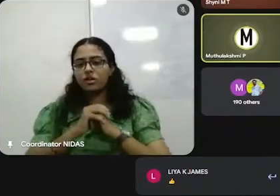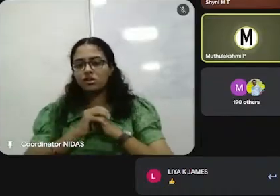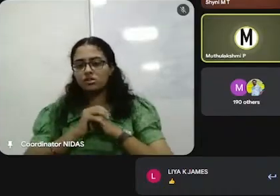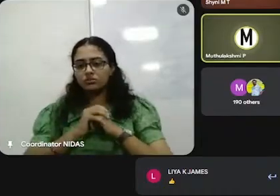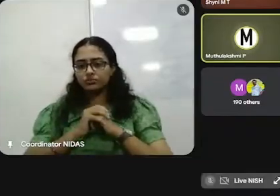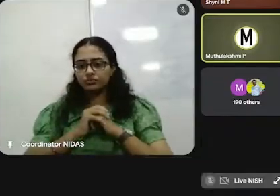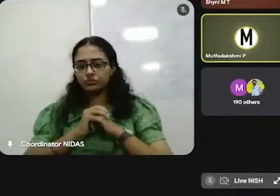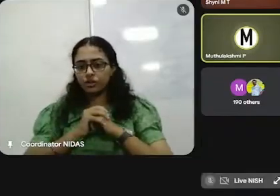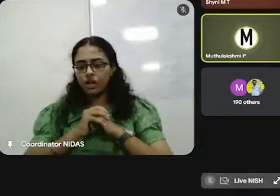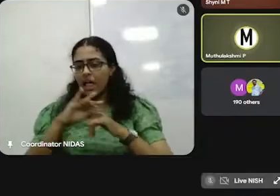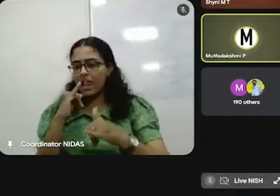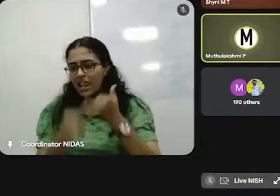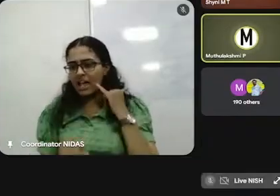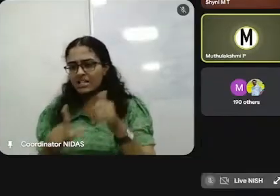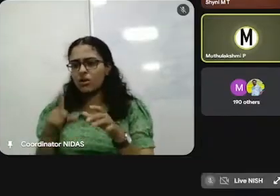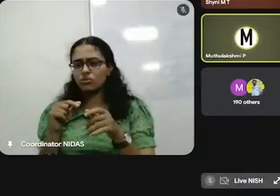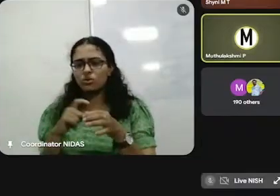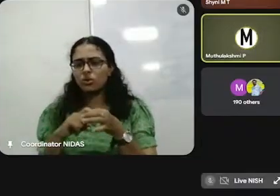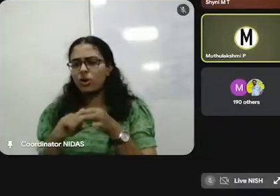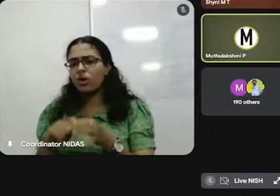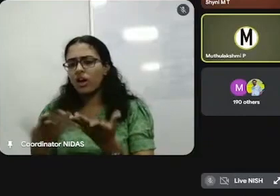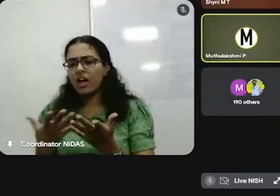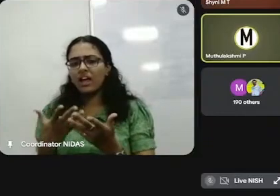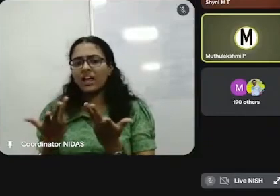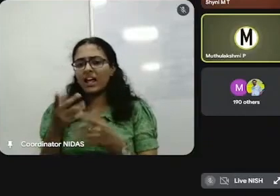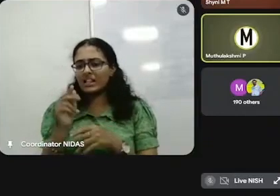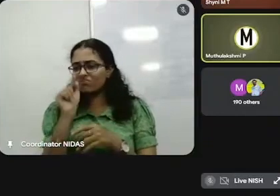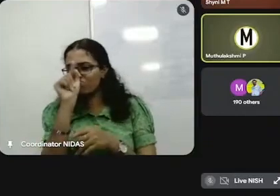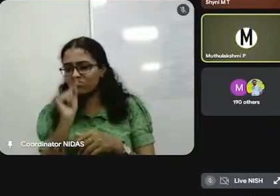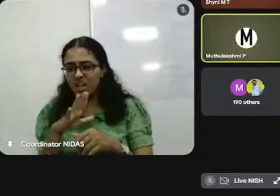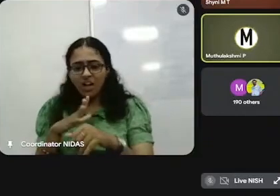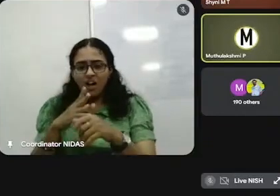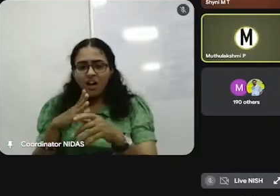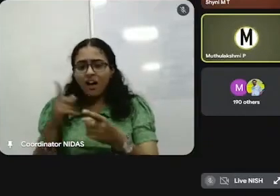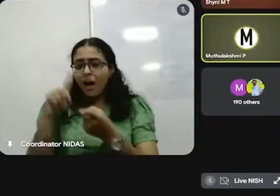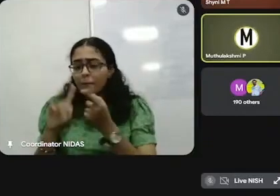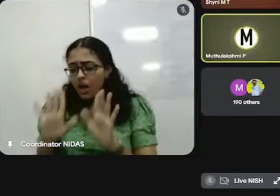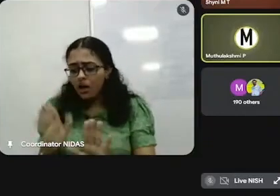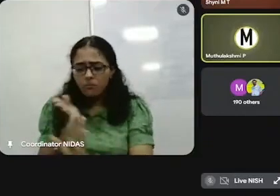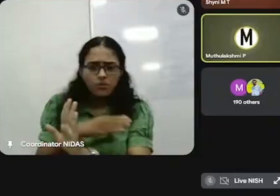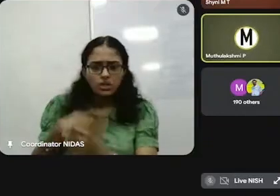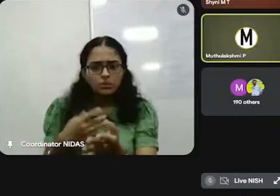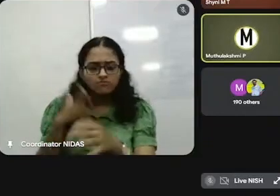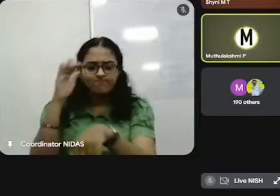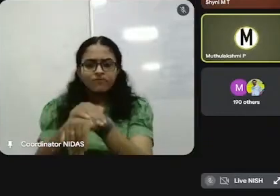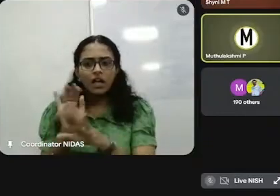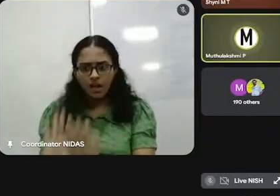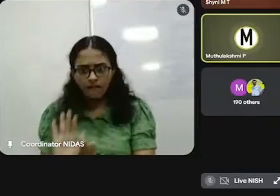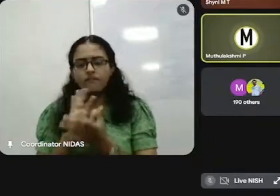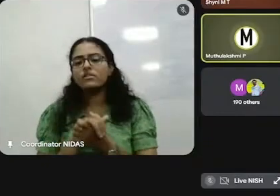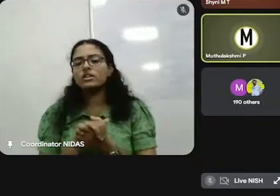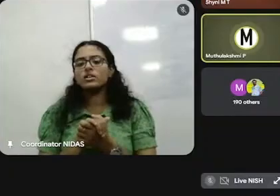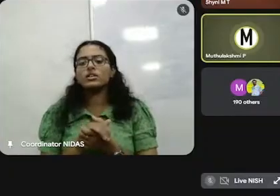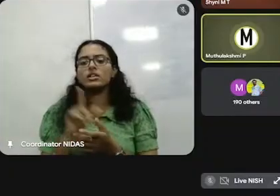ഒരു പാർട്ടിസിപ്പന്റ് ചോദിച്ചു വാർണിംഗ് സൈൻസ് ഓഫ് സ്ട്രോക്ക് ഏതെങ്കിലും ഉണ്ടോന്ന്. യെസ്, ഡെഫിനറ്റ്ലി ഉണ്ട്. പ്രീതി